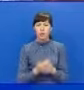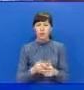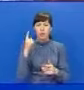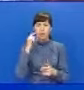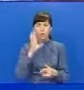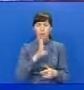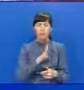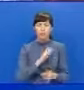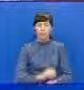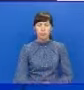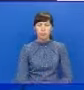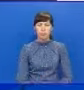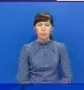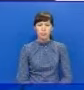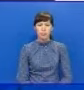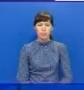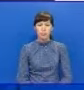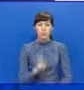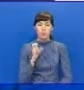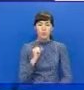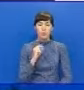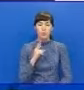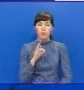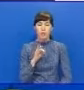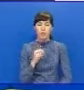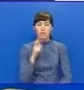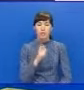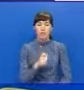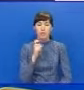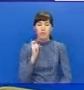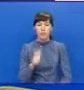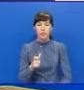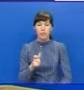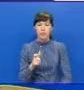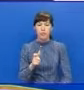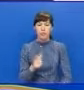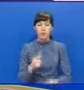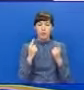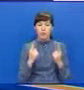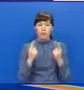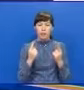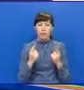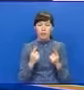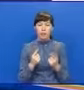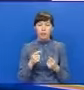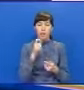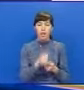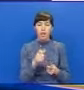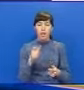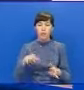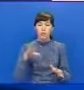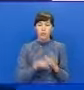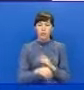білді. Бөкейхановтың және Бөкейханов сияқты сол кездегі тұлғалардың үлкен бір халыққа сіңірген